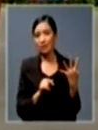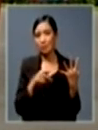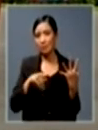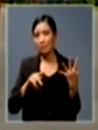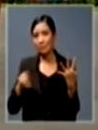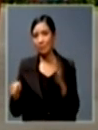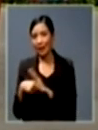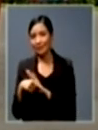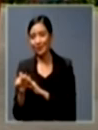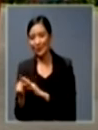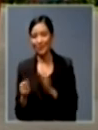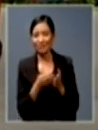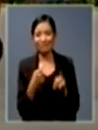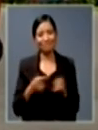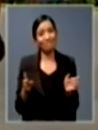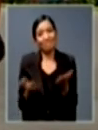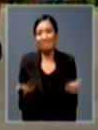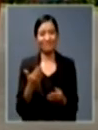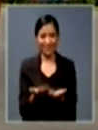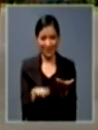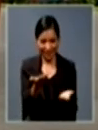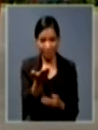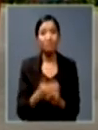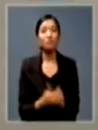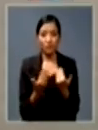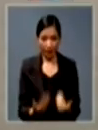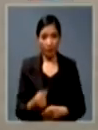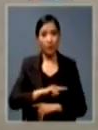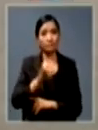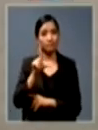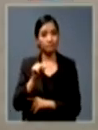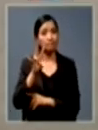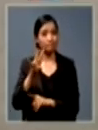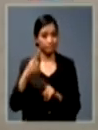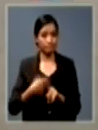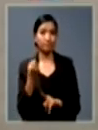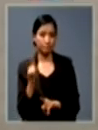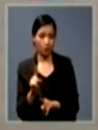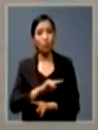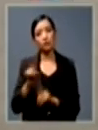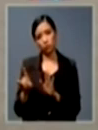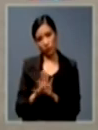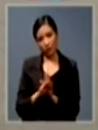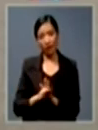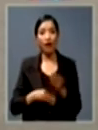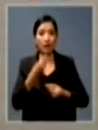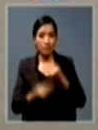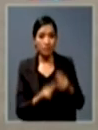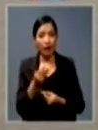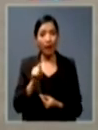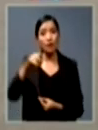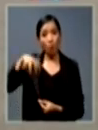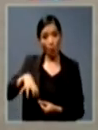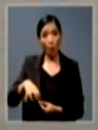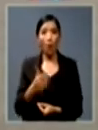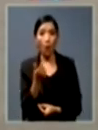าหยุดแล้วอะไรอย่างนี้นะฮะก็แล้วแต่นะคร ับ แต่ว่าสิ้นเดือนนี้นะคะ27พฤศจิกายนจะเป็นวันสุดท้ายที่ตลาดคลองผดุงกรุงเกษมมีอยู่เดี๋ยวนี้ก็เปลี่ยนสิน